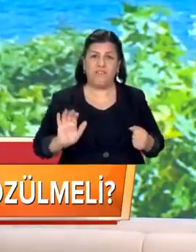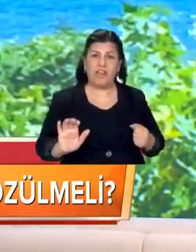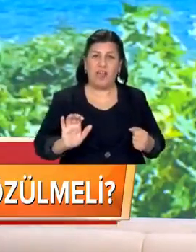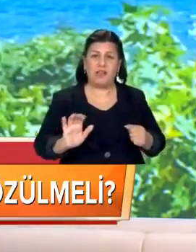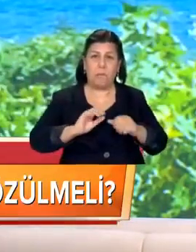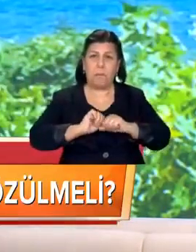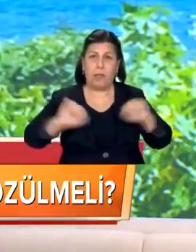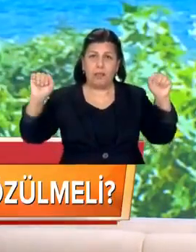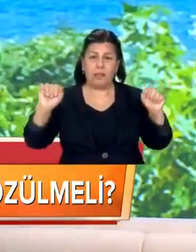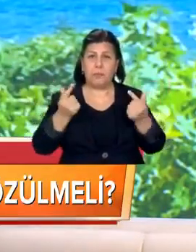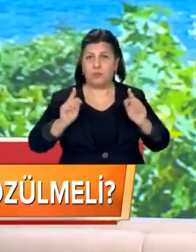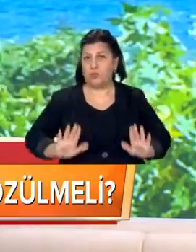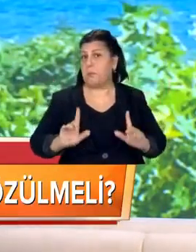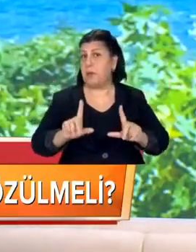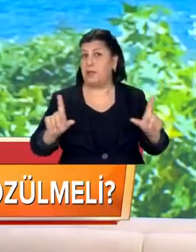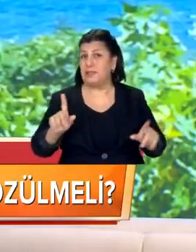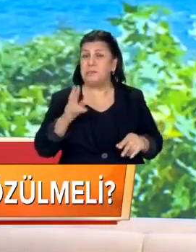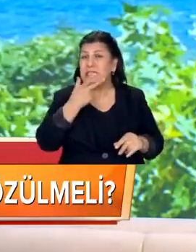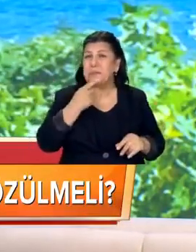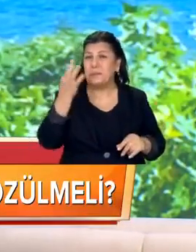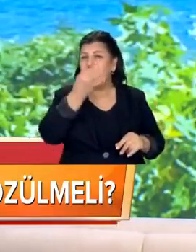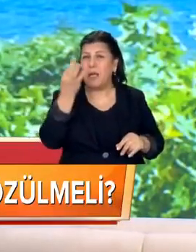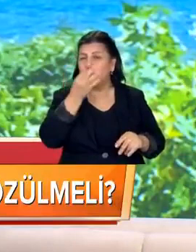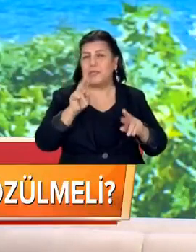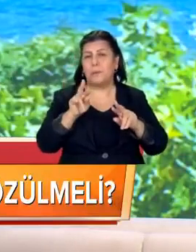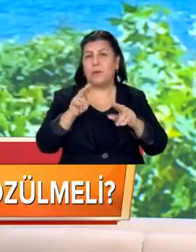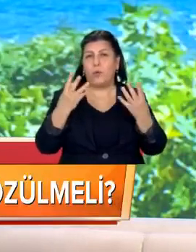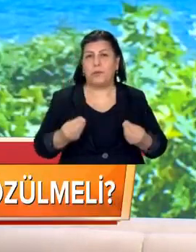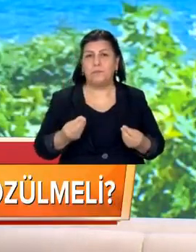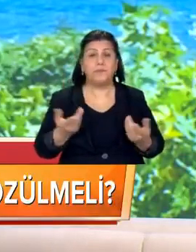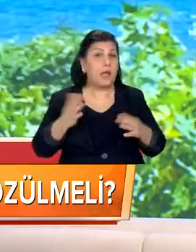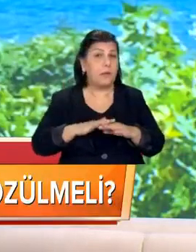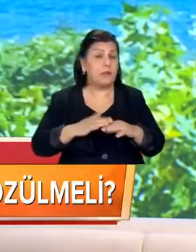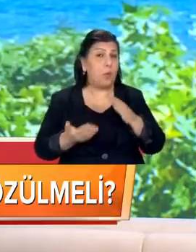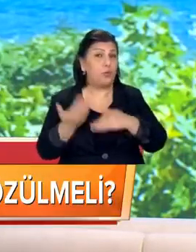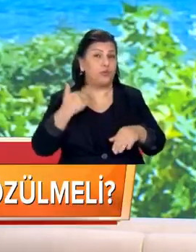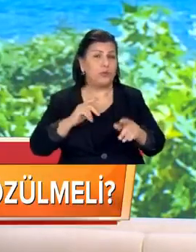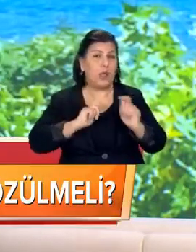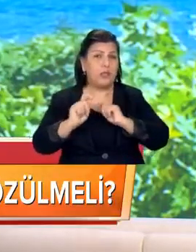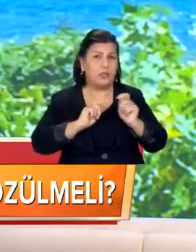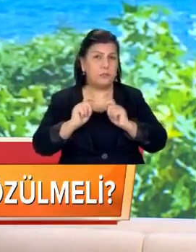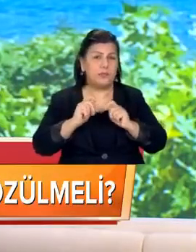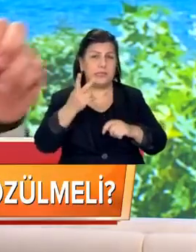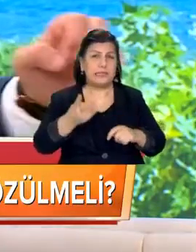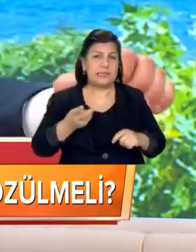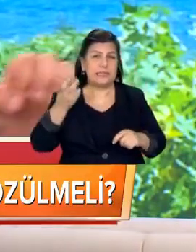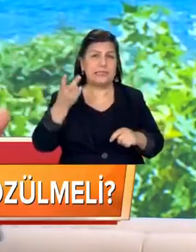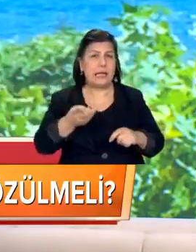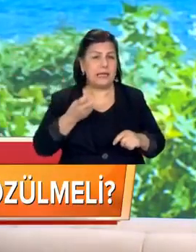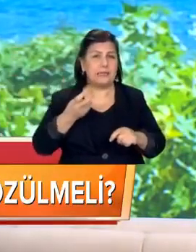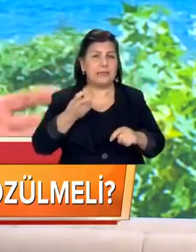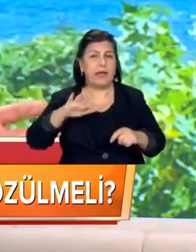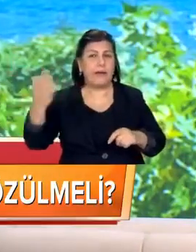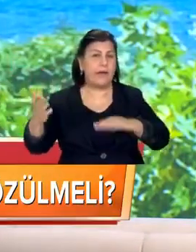ya benim freni patladı ya bir yerde biraz durmamız lazım Ne yapalım önceden anlaşıyorsunuz bir saat ayrı